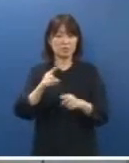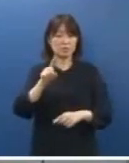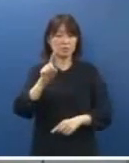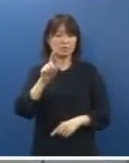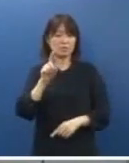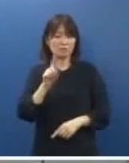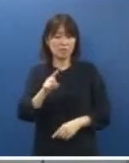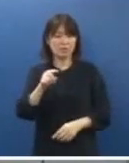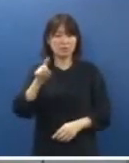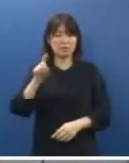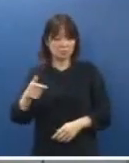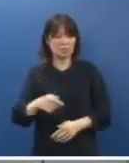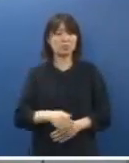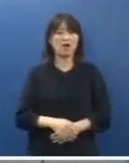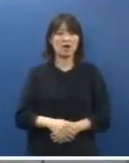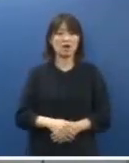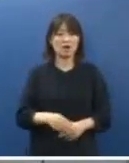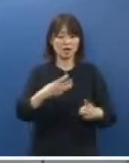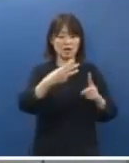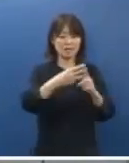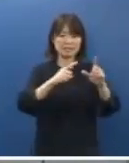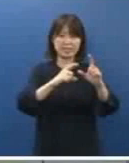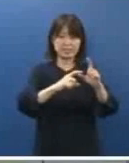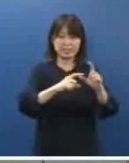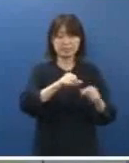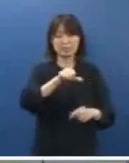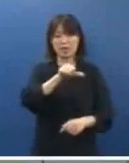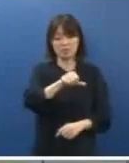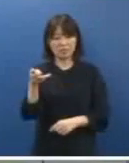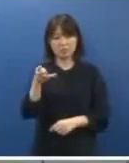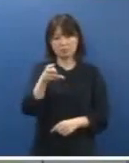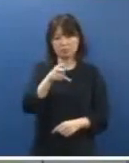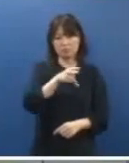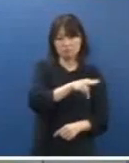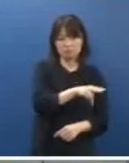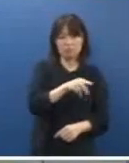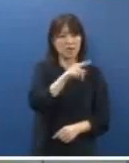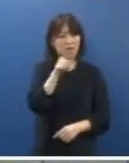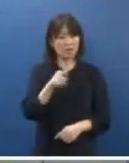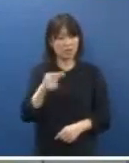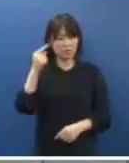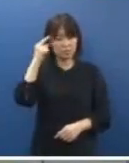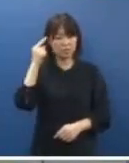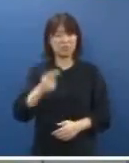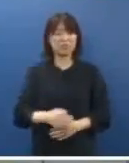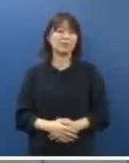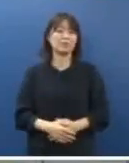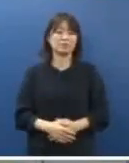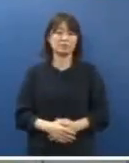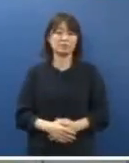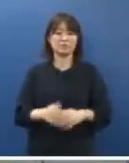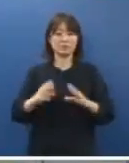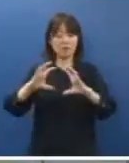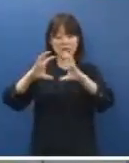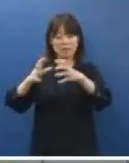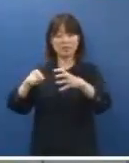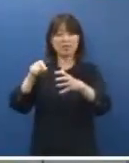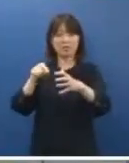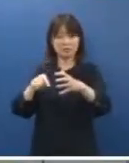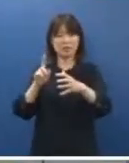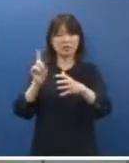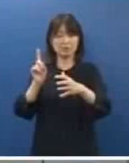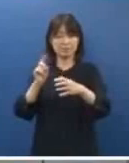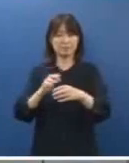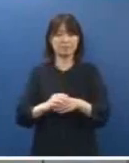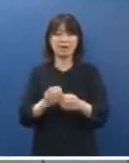XBB116 とそれから EG5 が、入れ替わってきているということであります。さらに世界的に今注目されているのが、